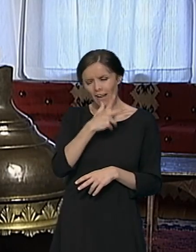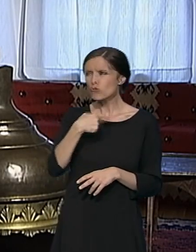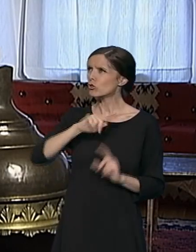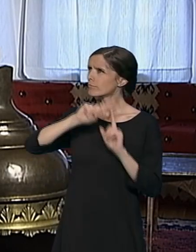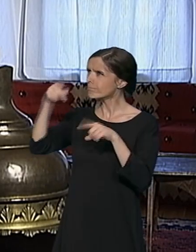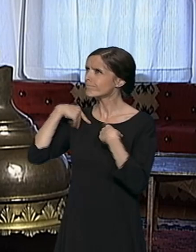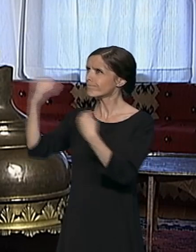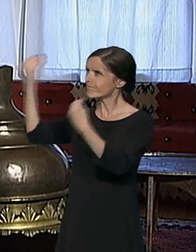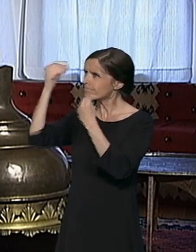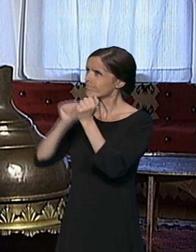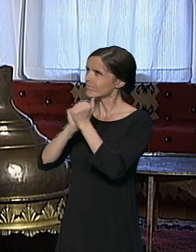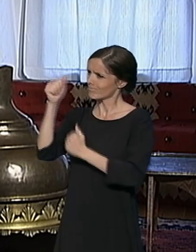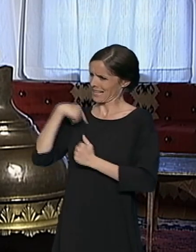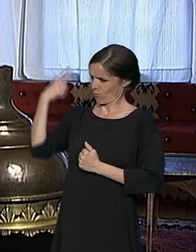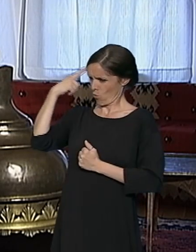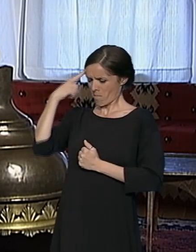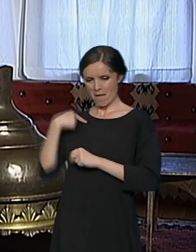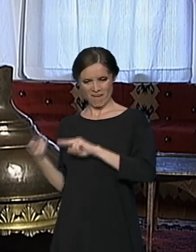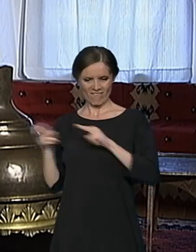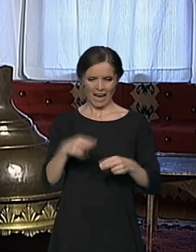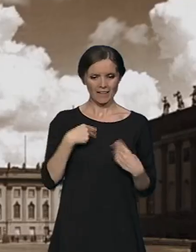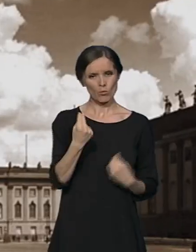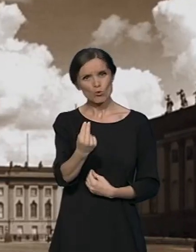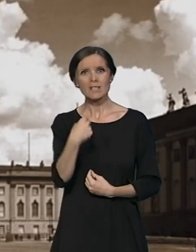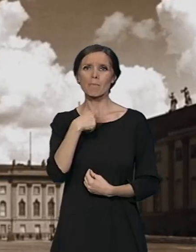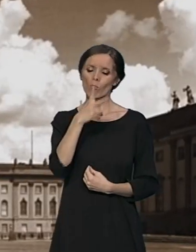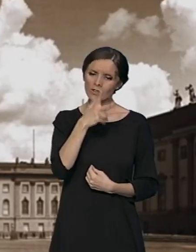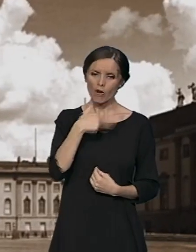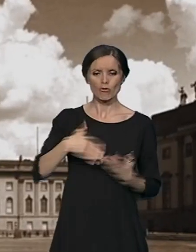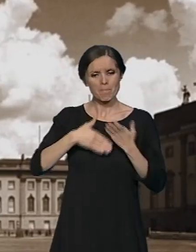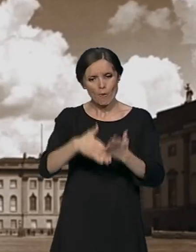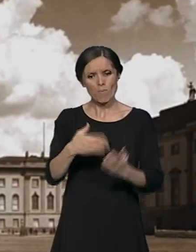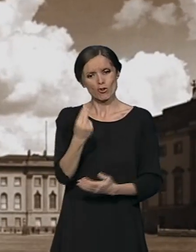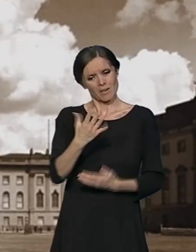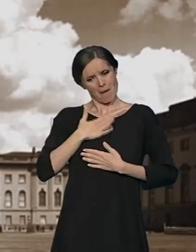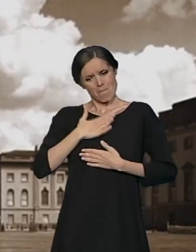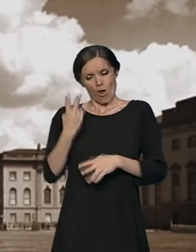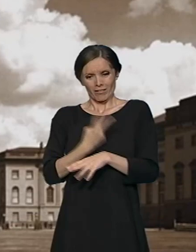emancipira Srbiju i stvari da uredi nešto za svoju domovinu.